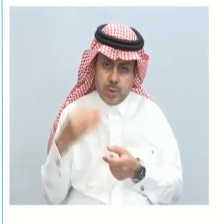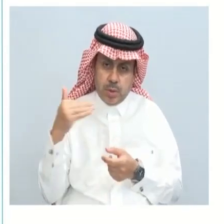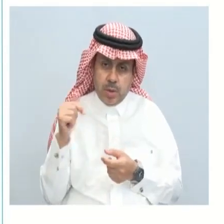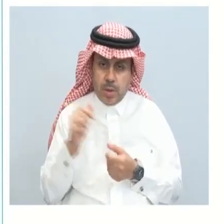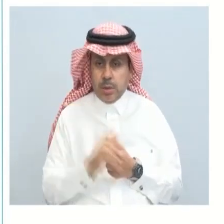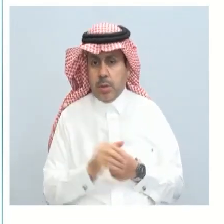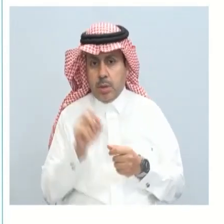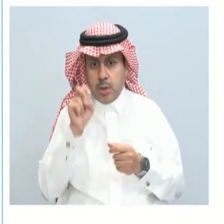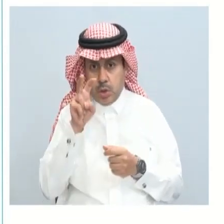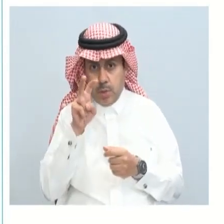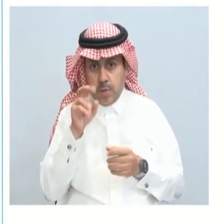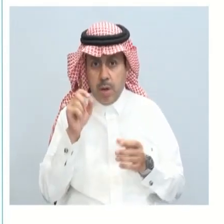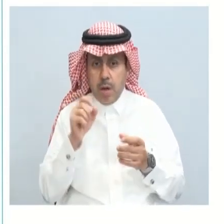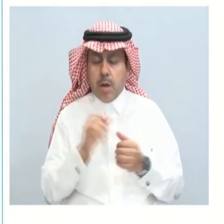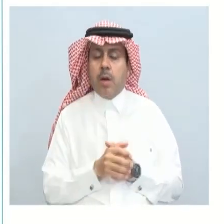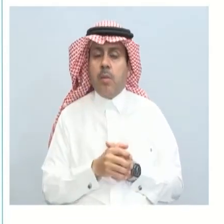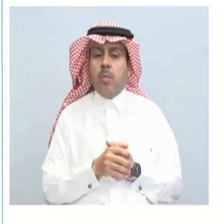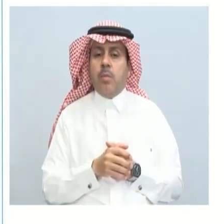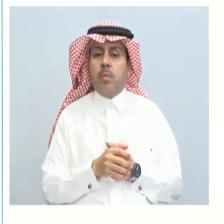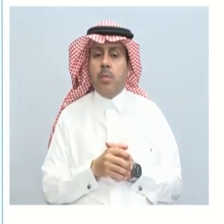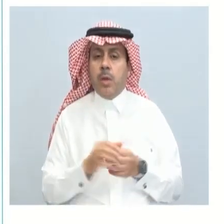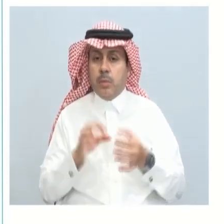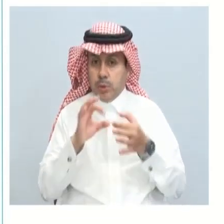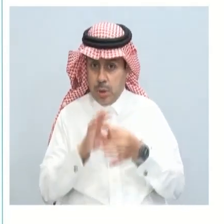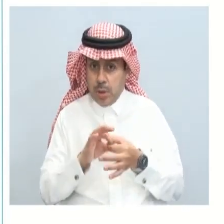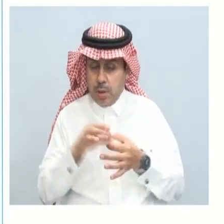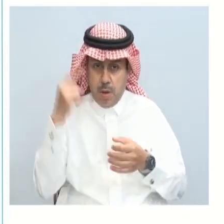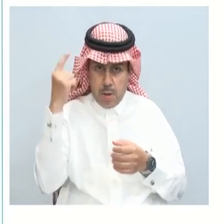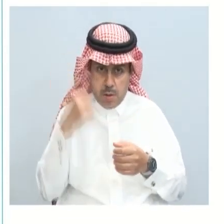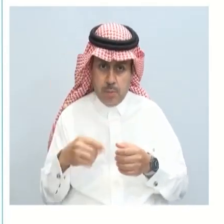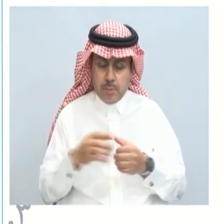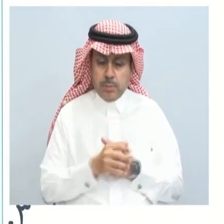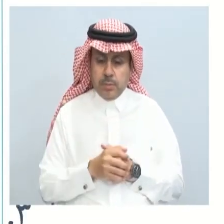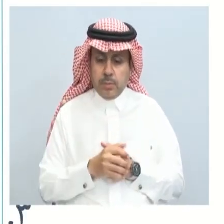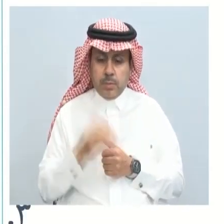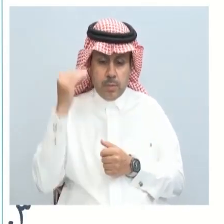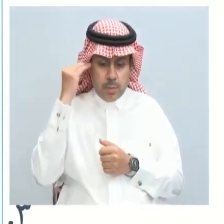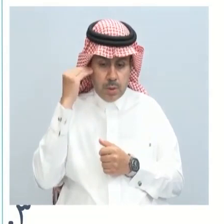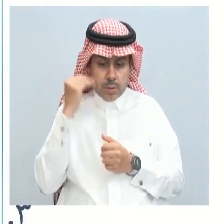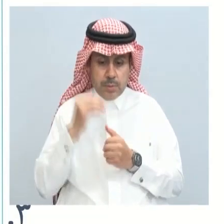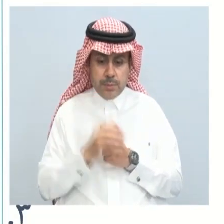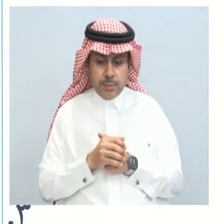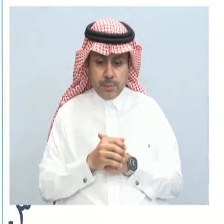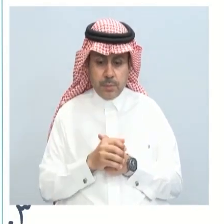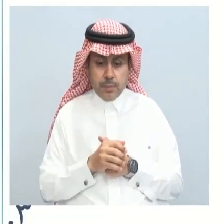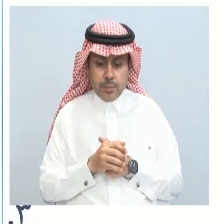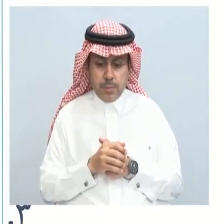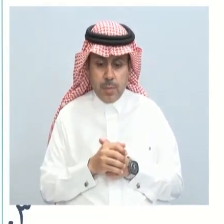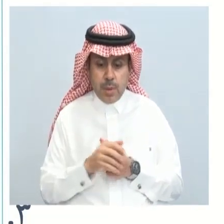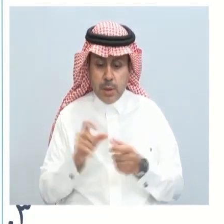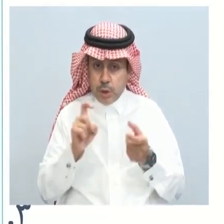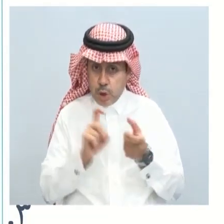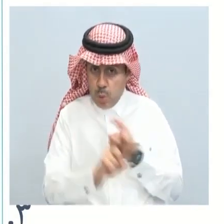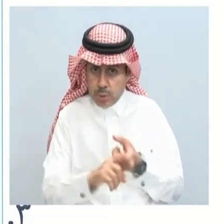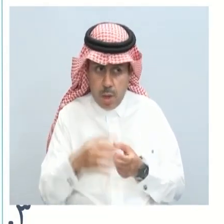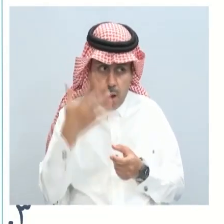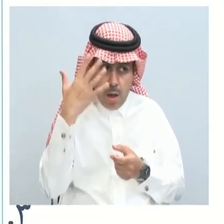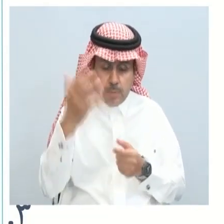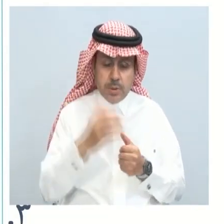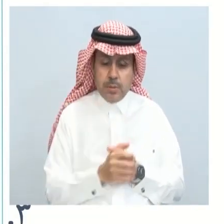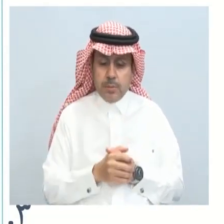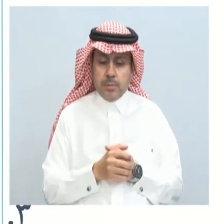لهذه القضيه المتعلقه بالمحرمات من النساء ايضا هنا الزوجه